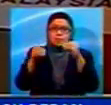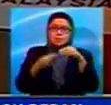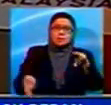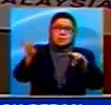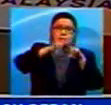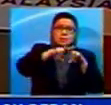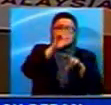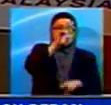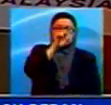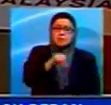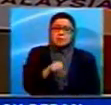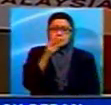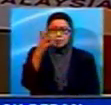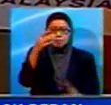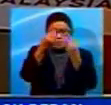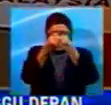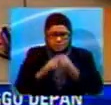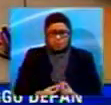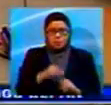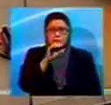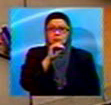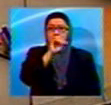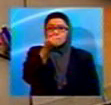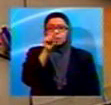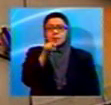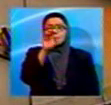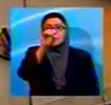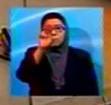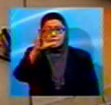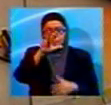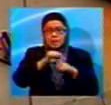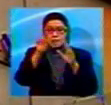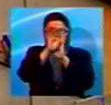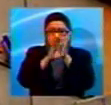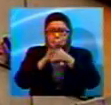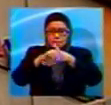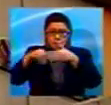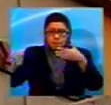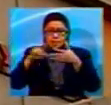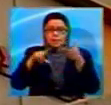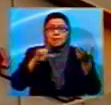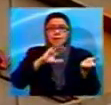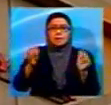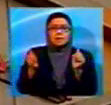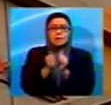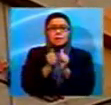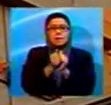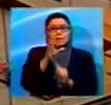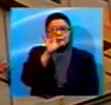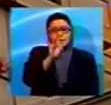saham bernilai r.03 bilion berbanding 5.32 bilion saham bernilai